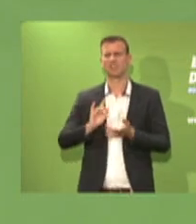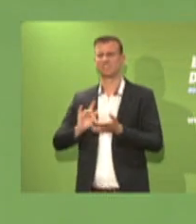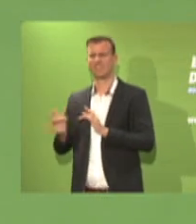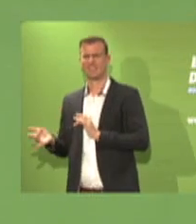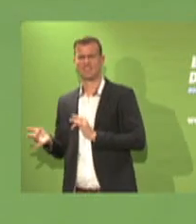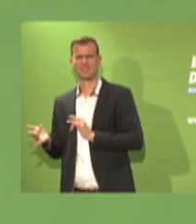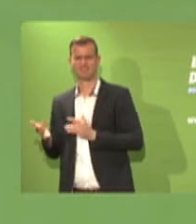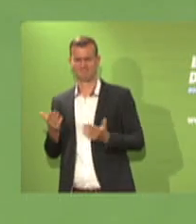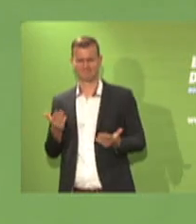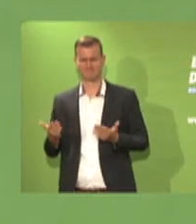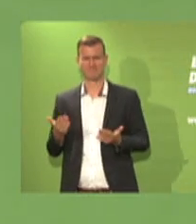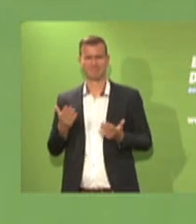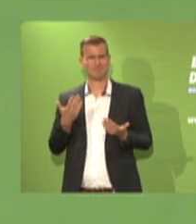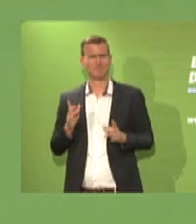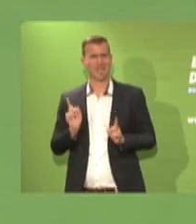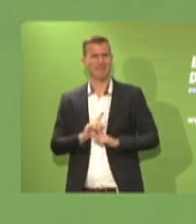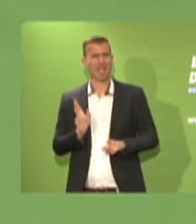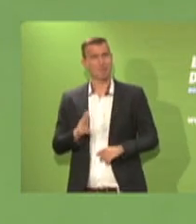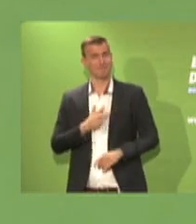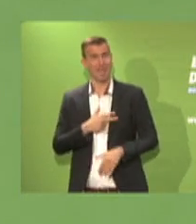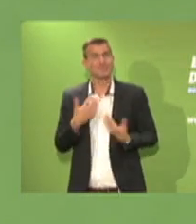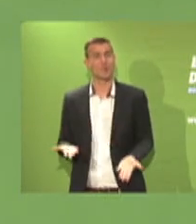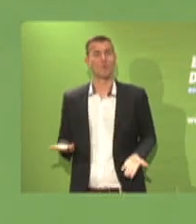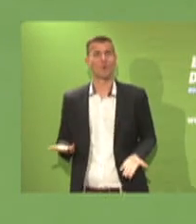natürlich nicht sein, aber so ist es.